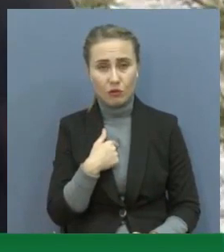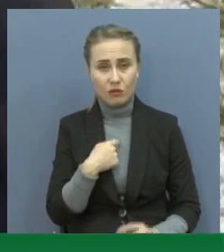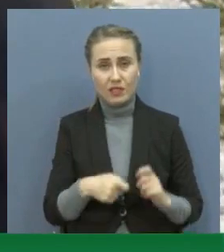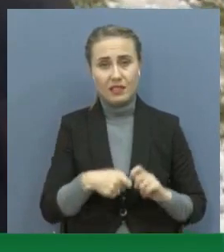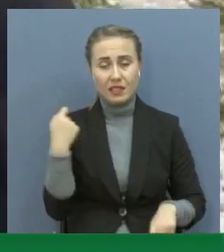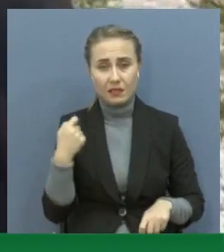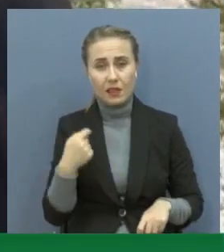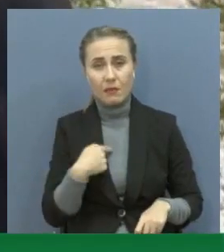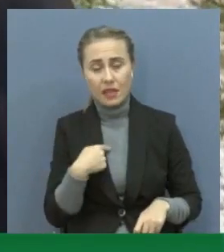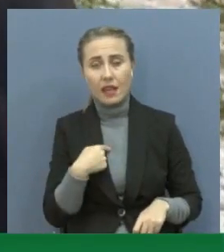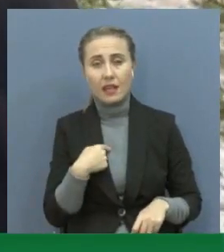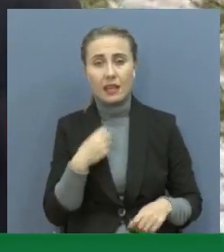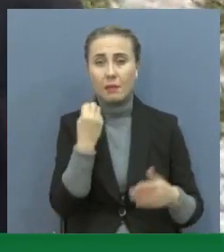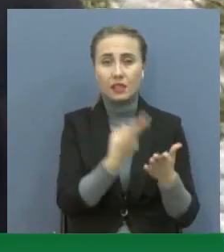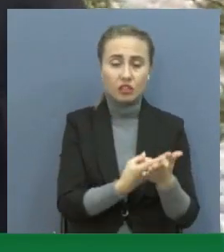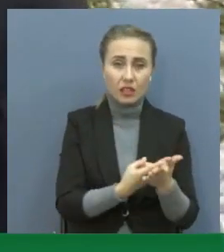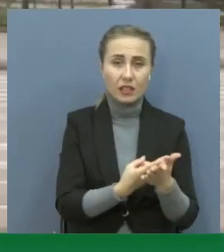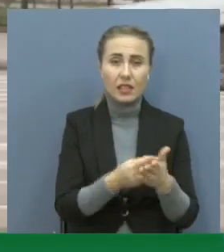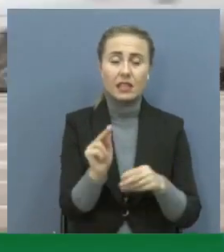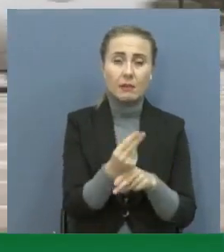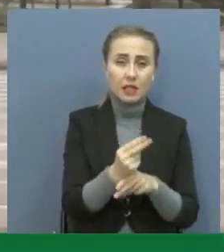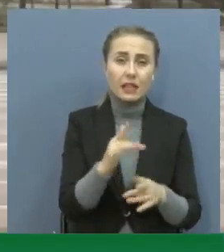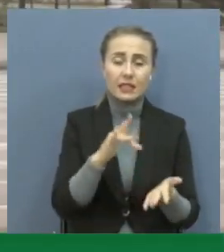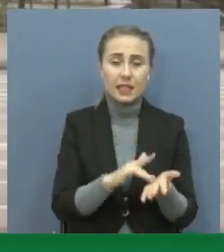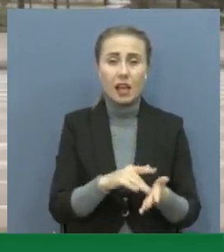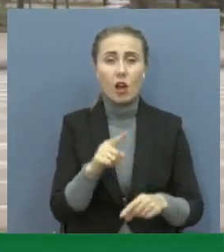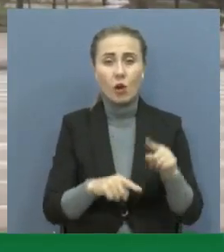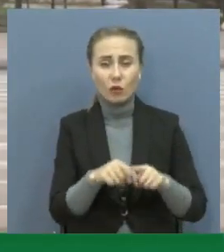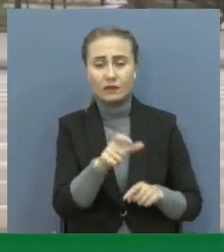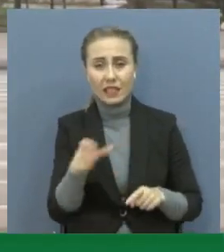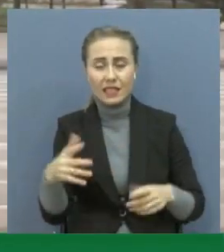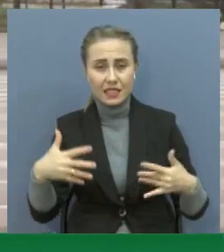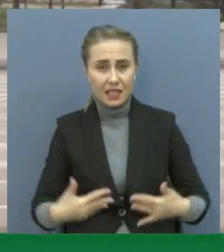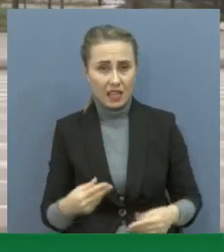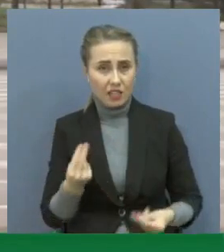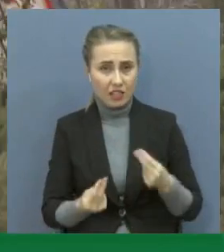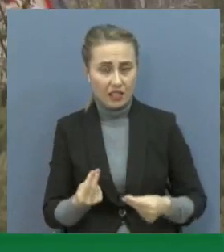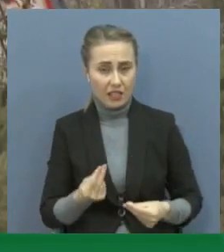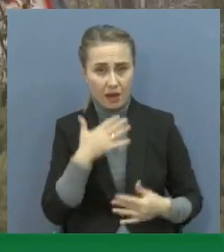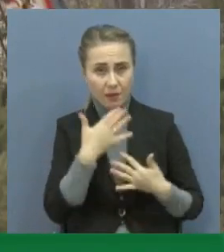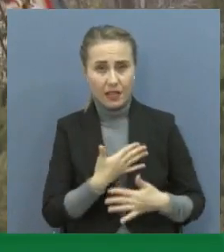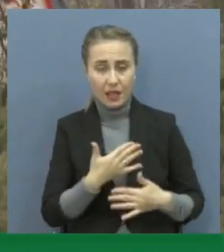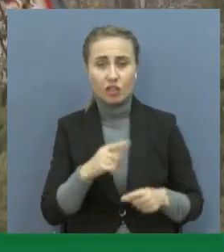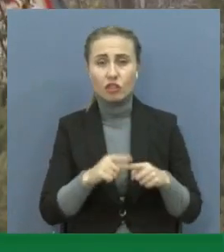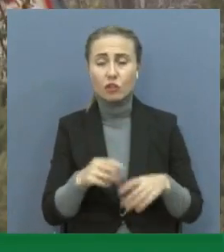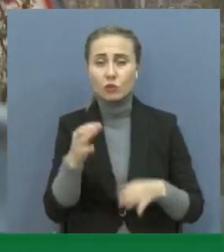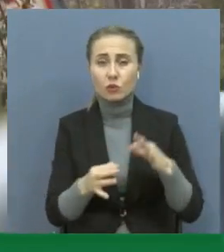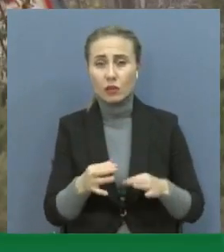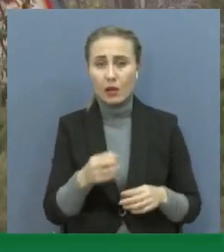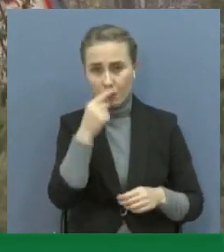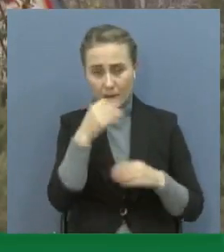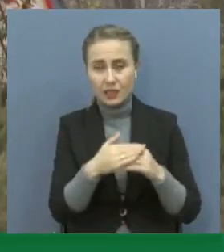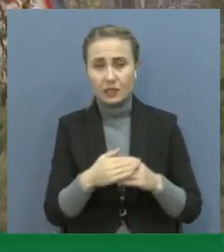после последнего моего срыва меня не положили в реабилитационный центр. Родственники людей, страдающих игроманией, могут через суд запретить близким посещать